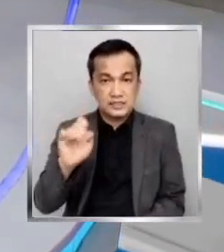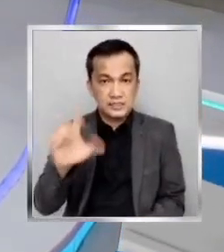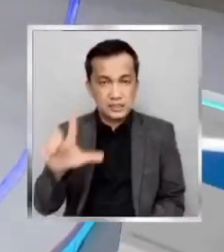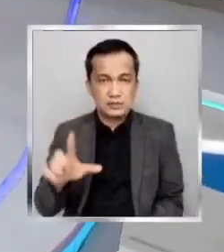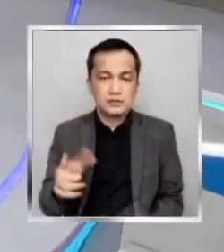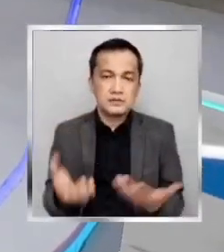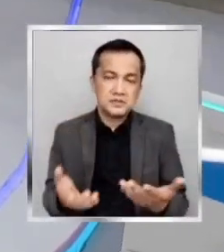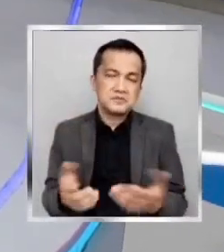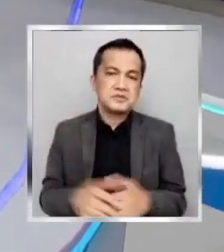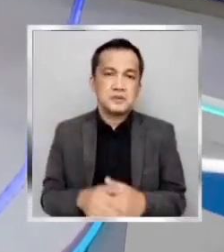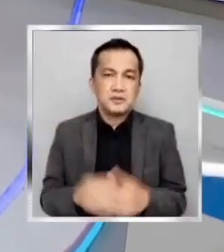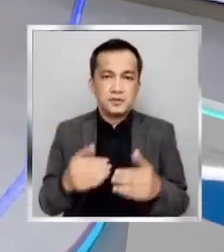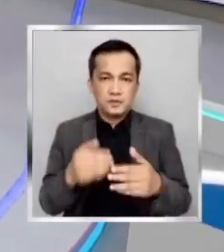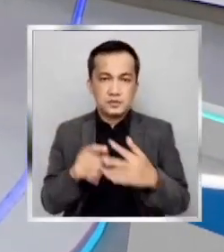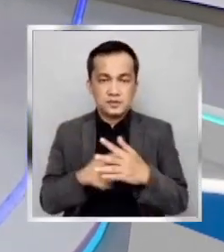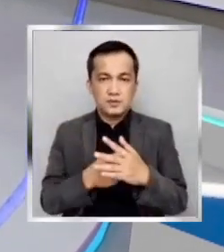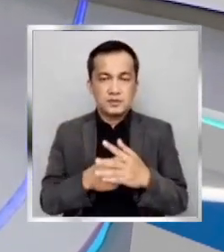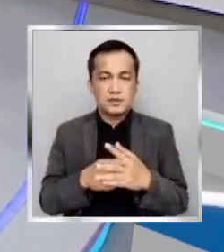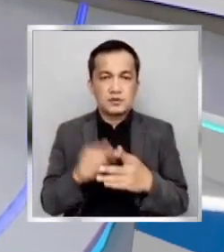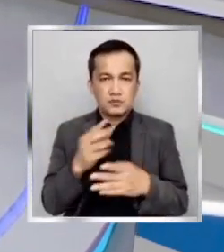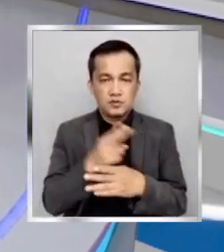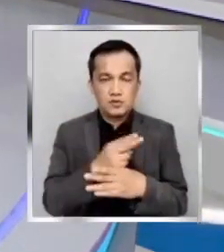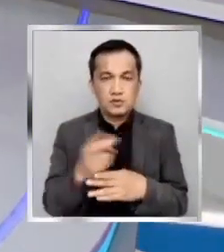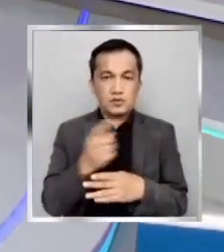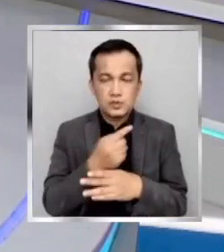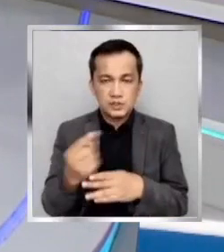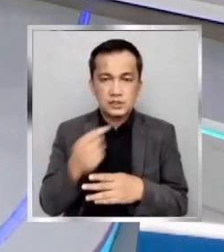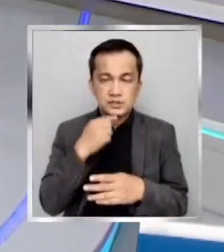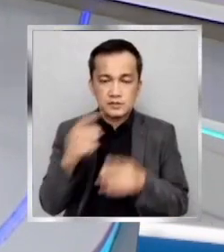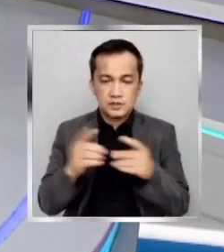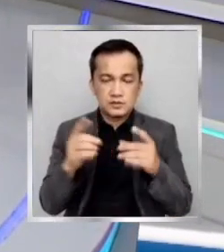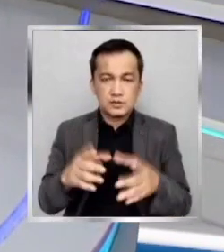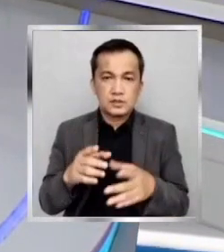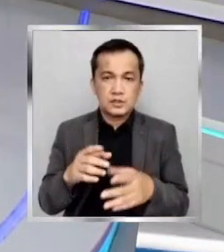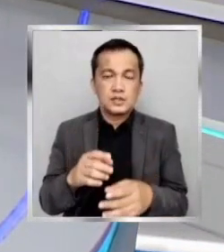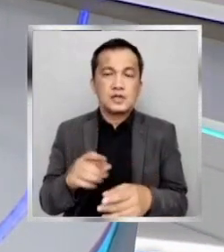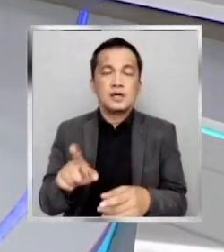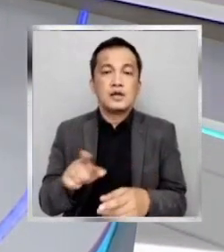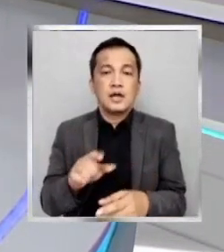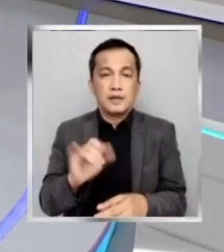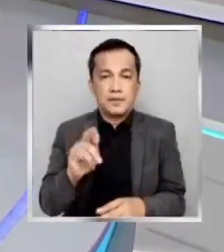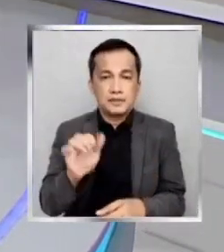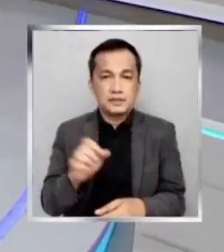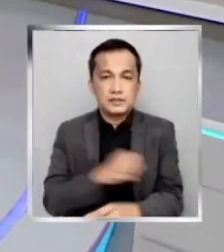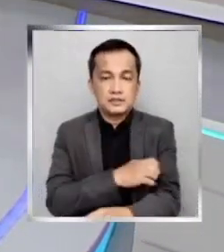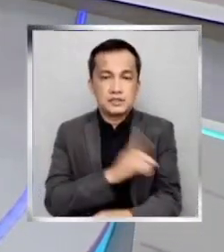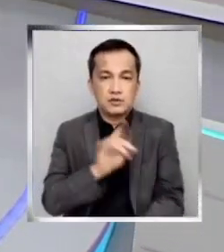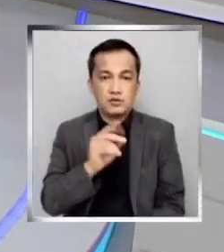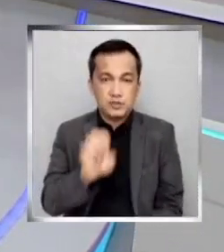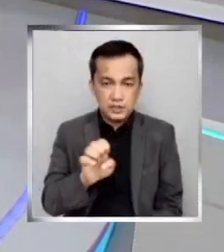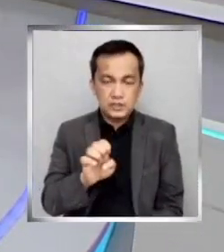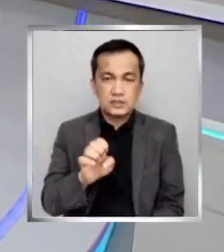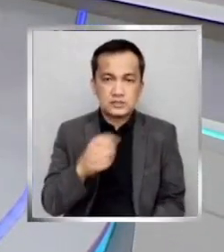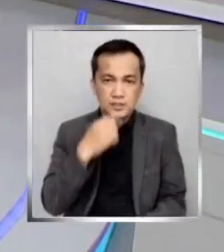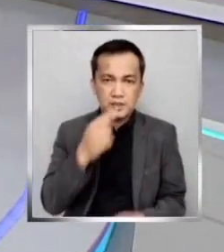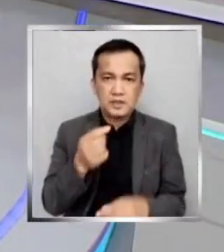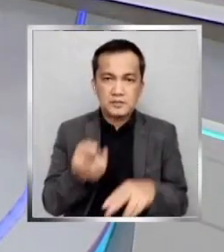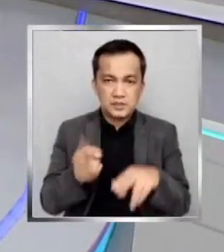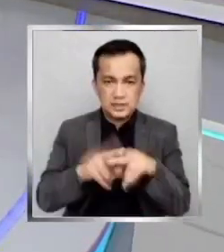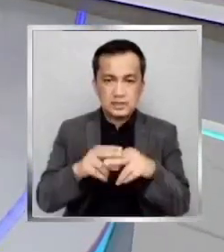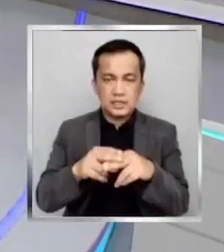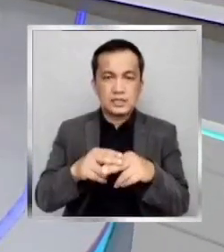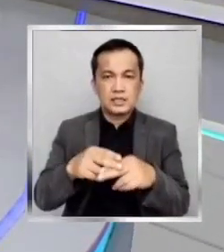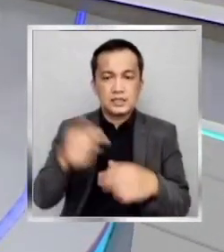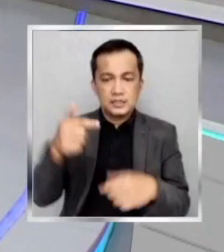nagsimula ang long weekend, sinabi na ni Director Rino Abad ng Department of Energy Oil Industry Management Bureau na magmamahal ang petrolyo dahil sa